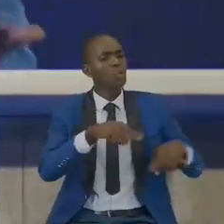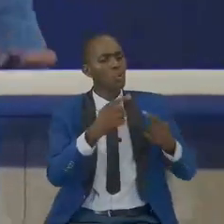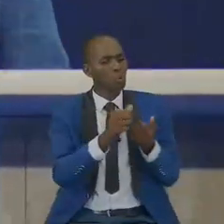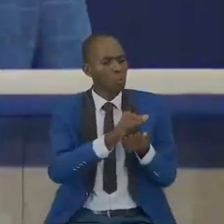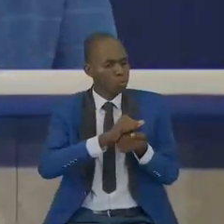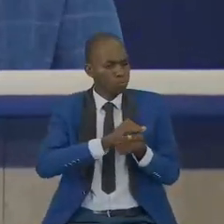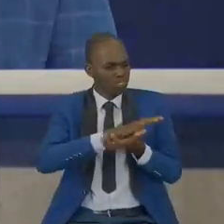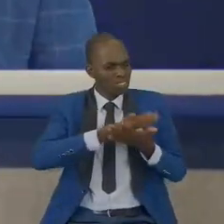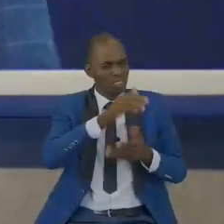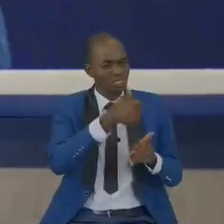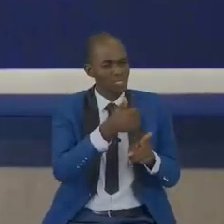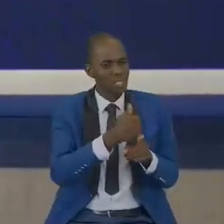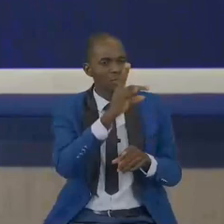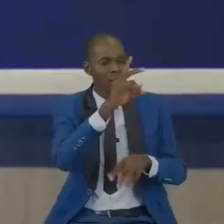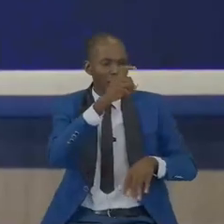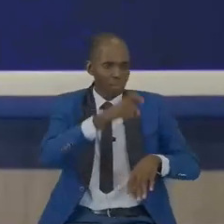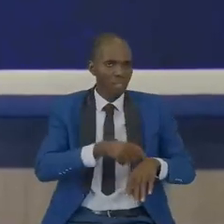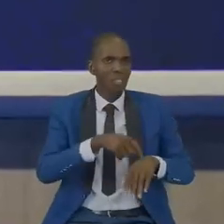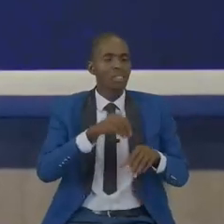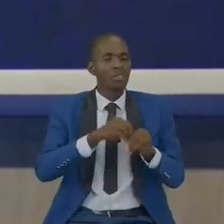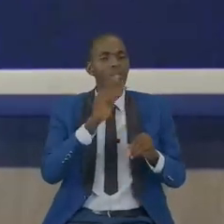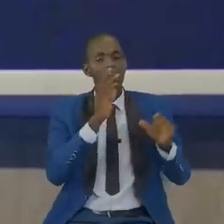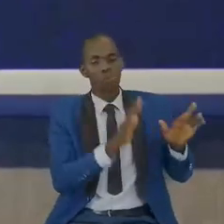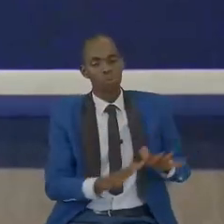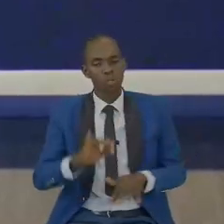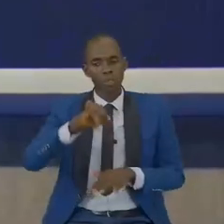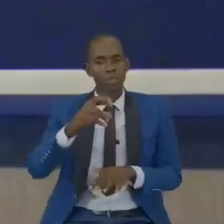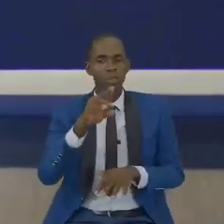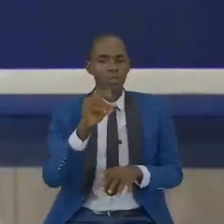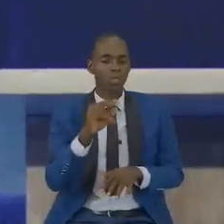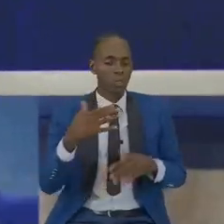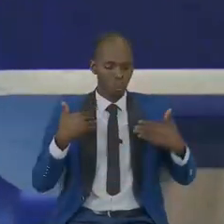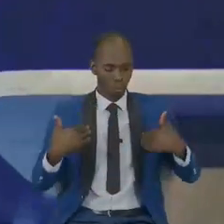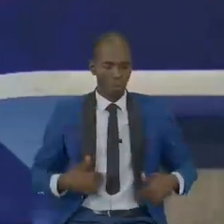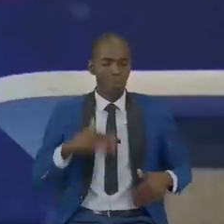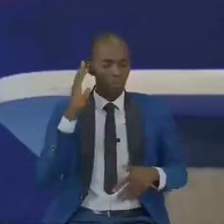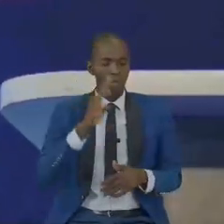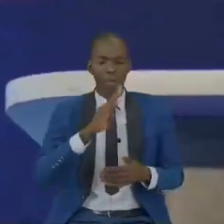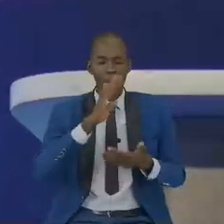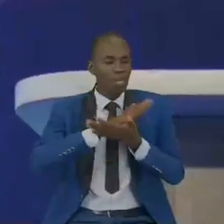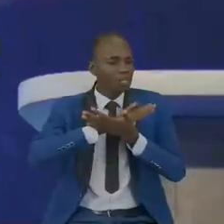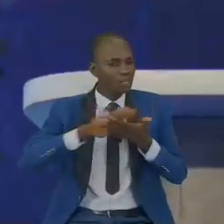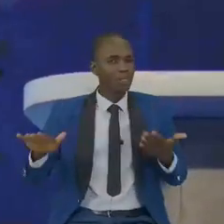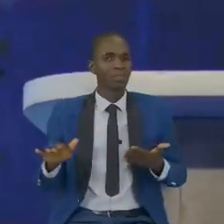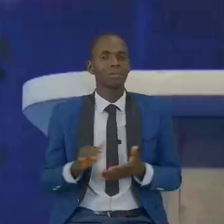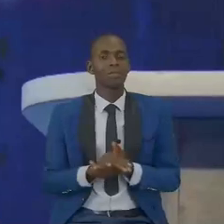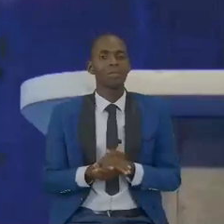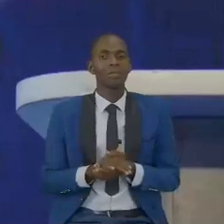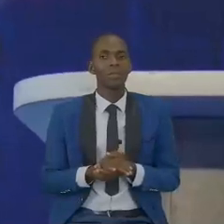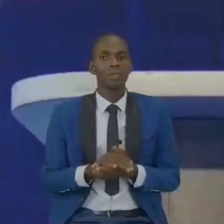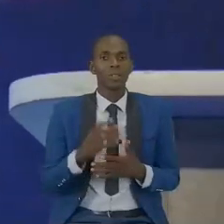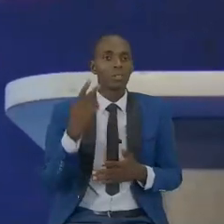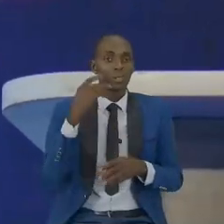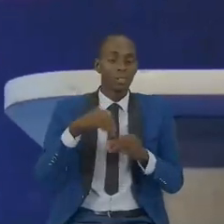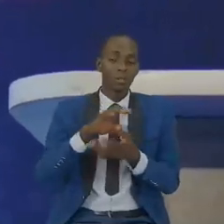va et lave-toi cette fois dans le Jourdain. Ta chair redeviendra saine